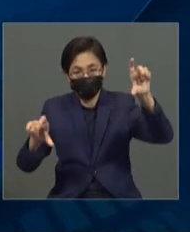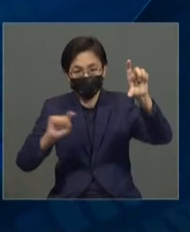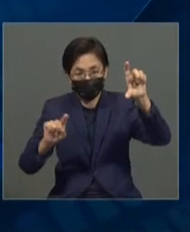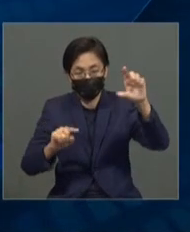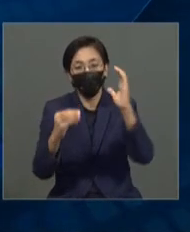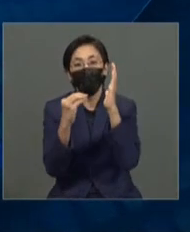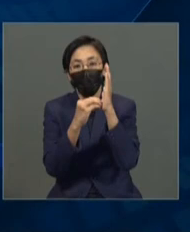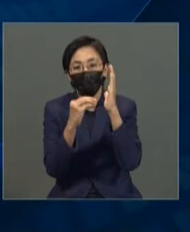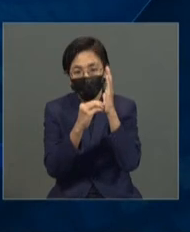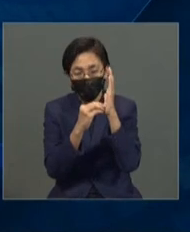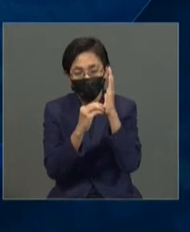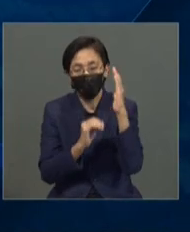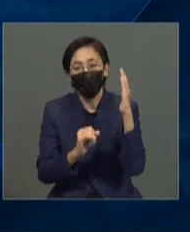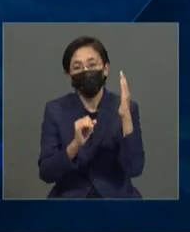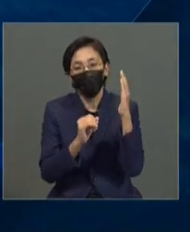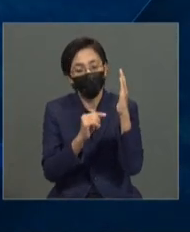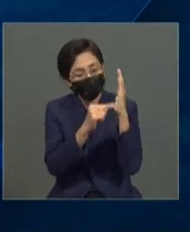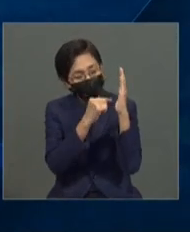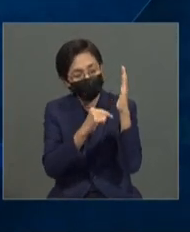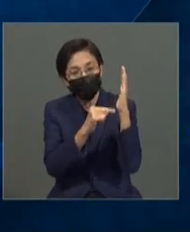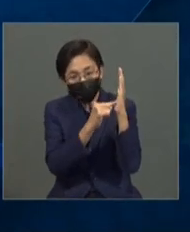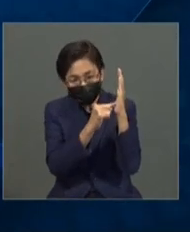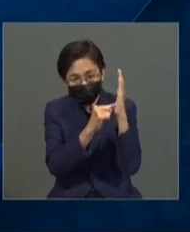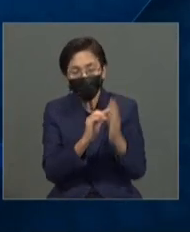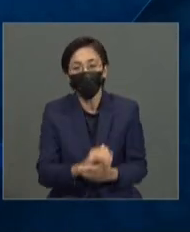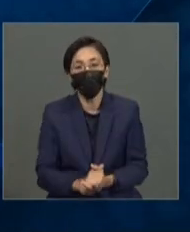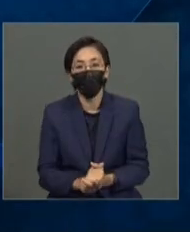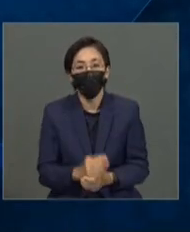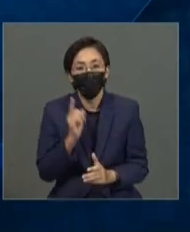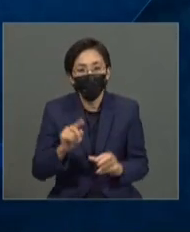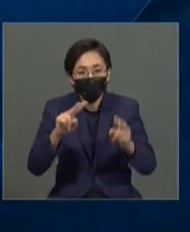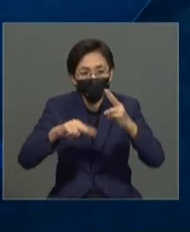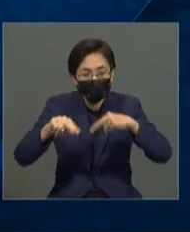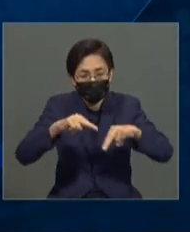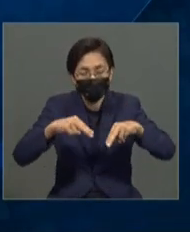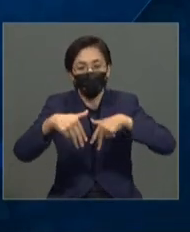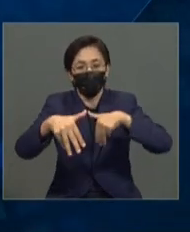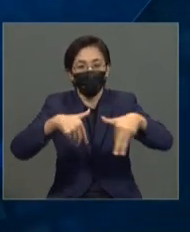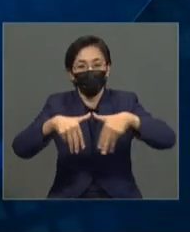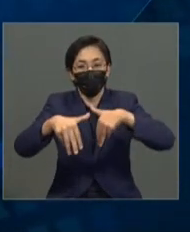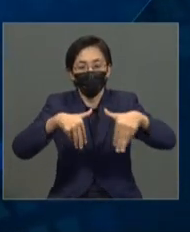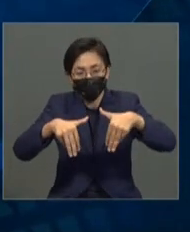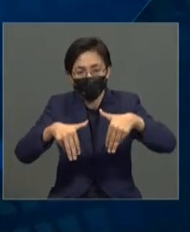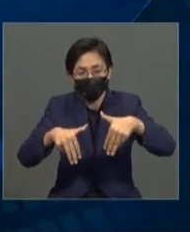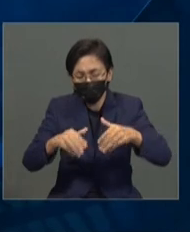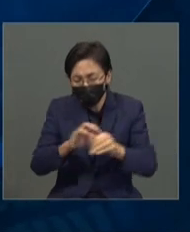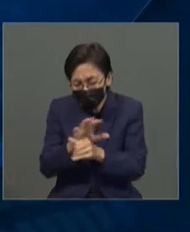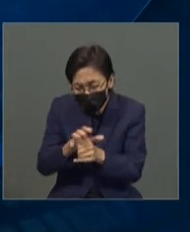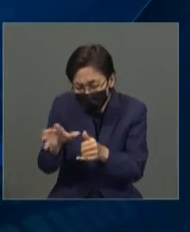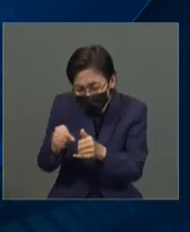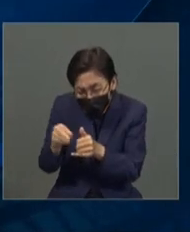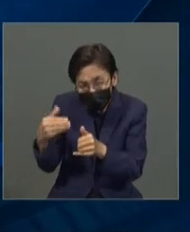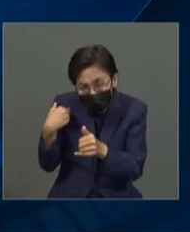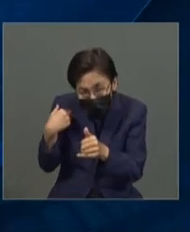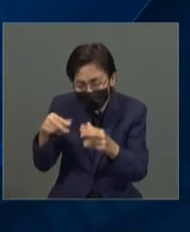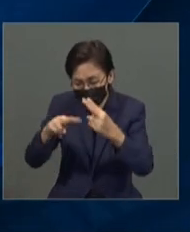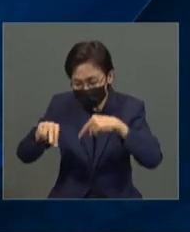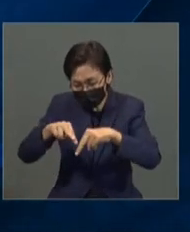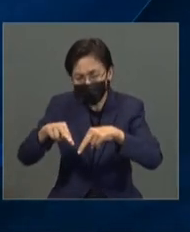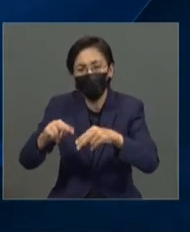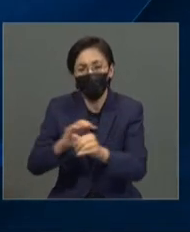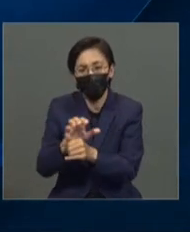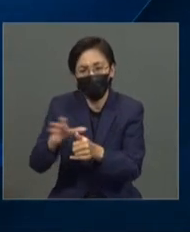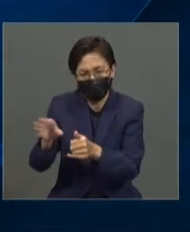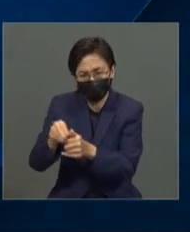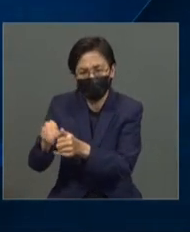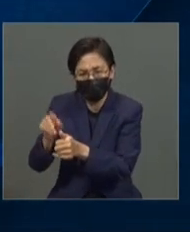พและปริมณฑลนะคะก็จะยังต้องมีการคัดกรองเชิงรุกเพื่อที่จะทำให้ได้ตัวเลขผู้ติดเชื้อที่แท้จริงและน